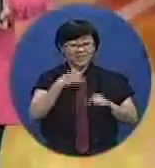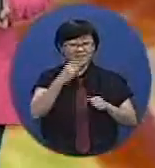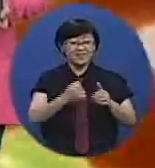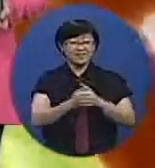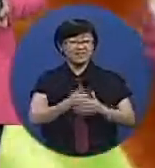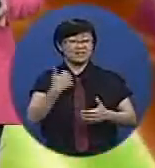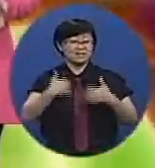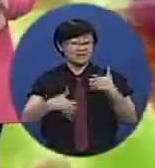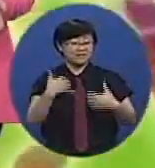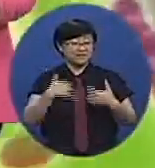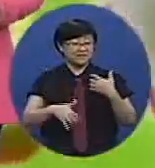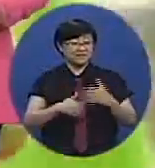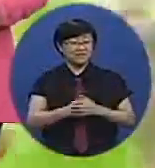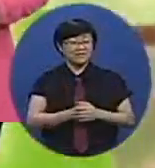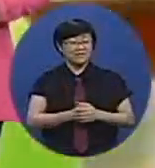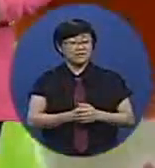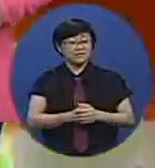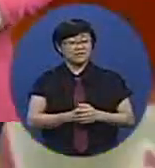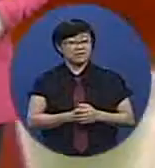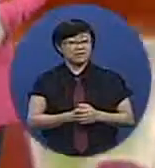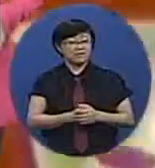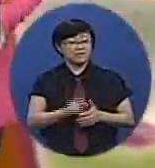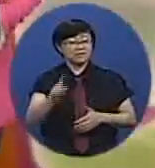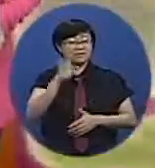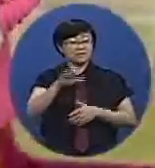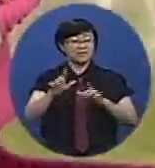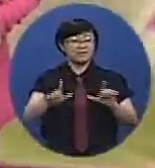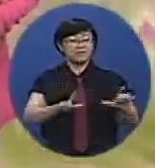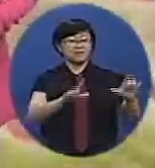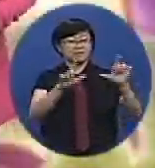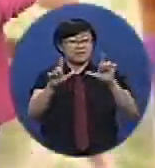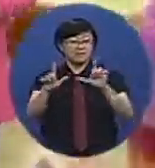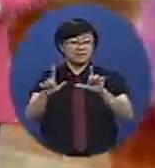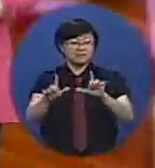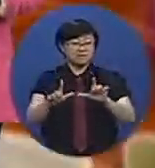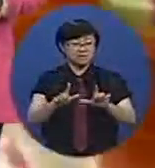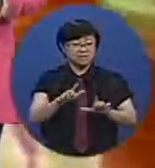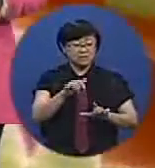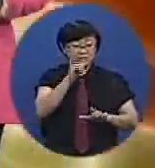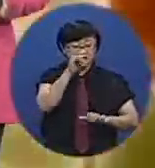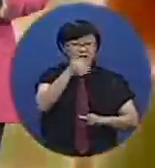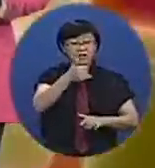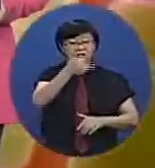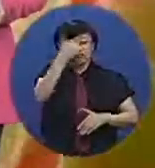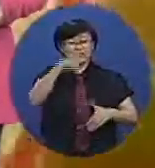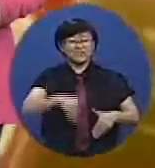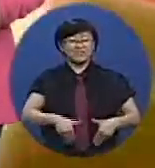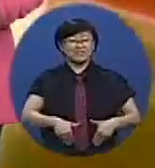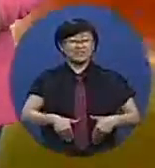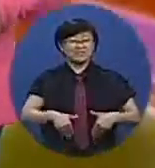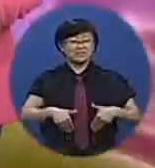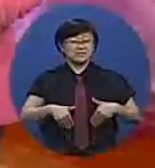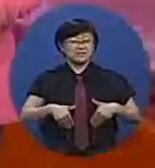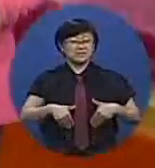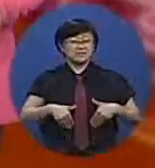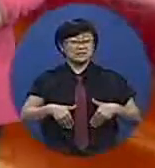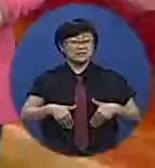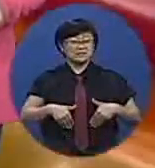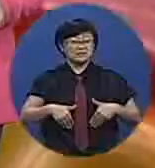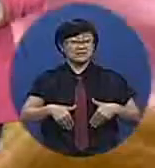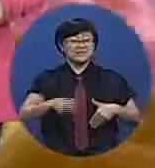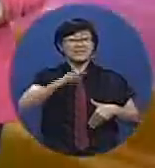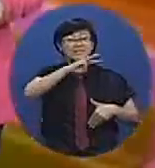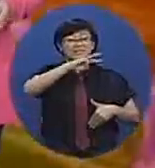어머니, 반갑습니다. 어디 사는 누구십니까? 충남. 아, 충남이세요?